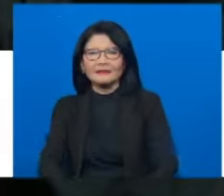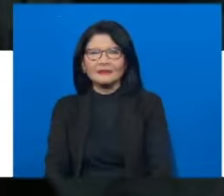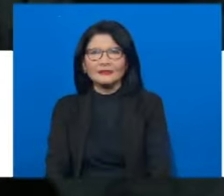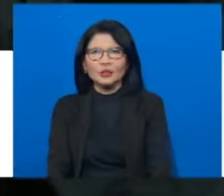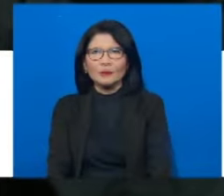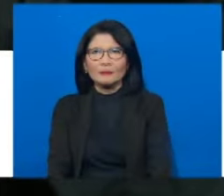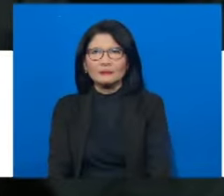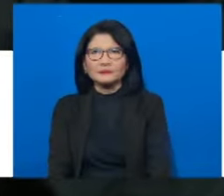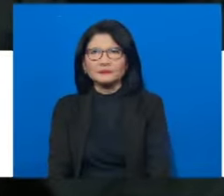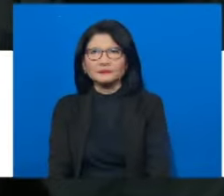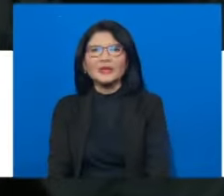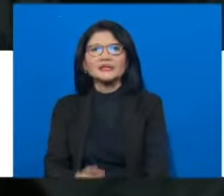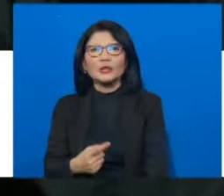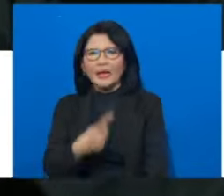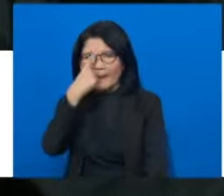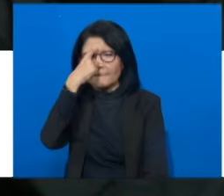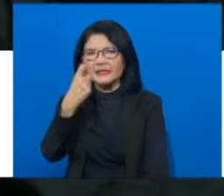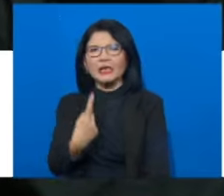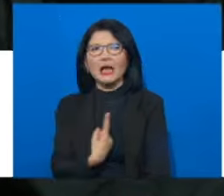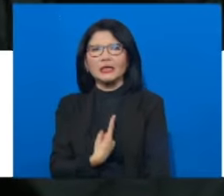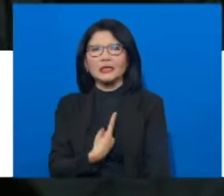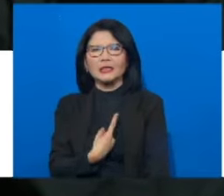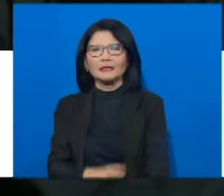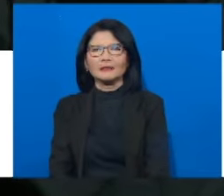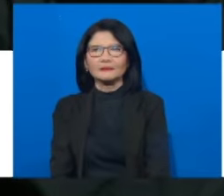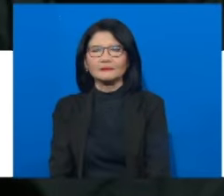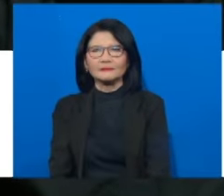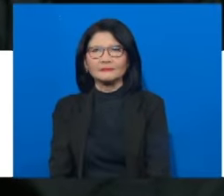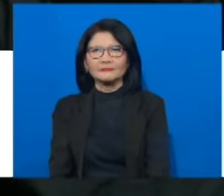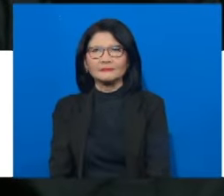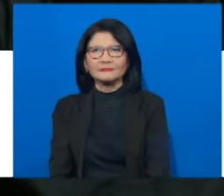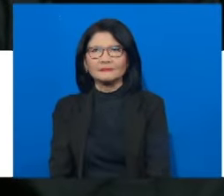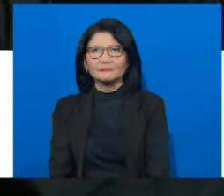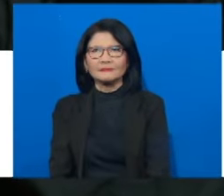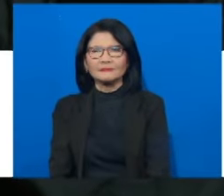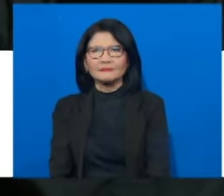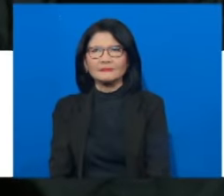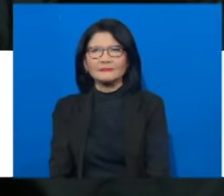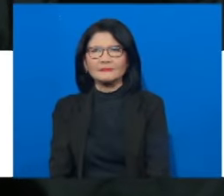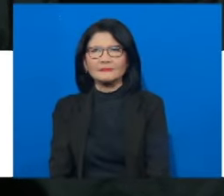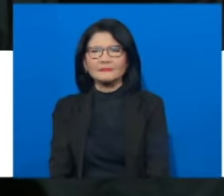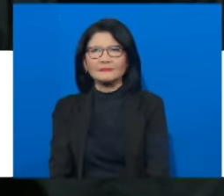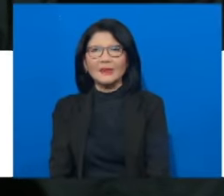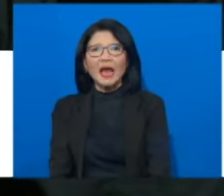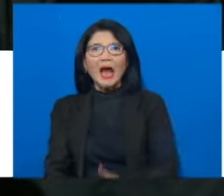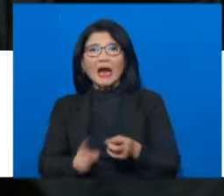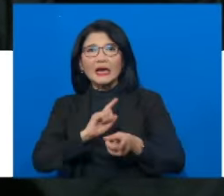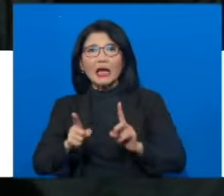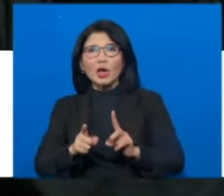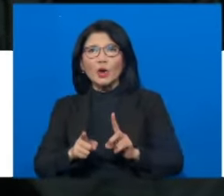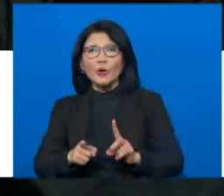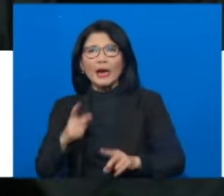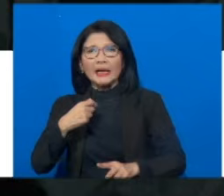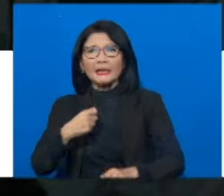silat per percaya diri aja we he Jadi kalau misalkan ee tampil gitu kan buat